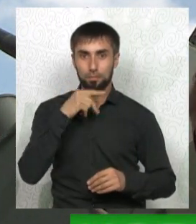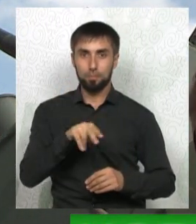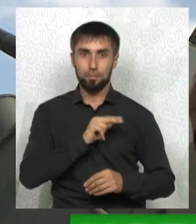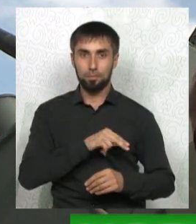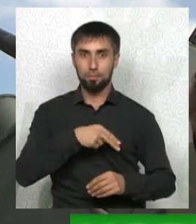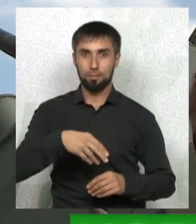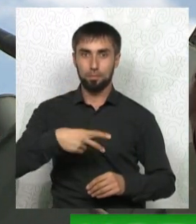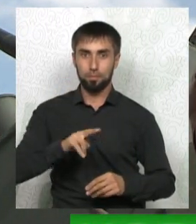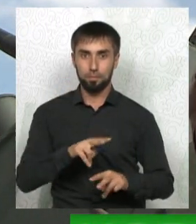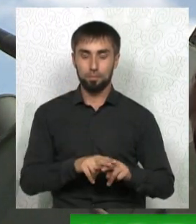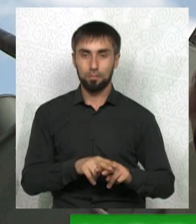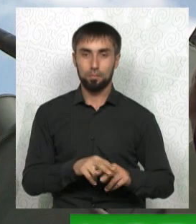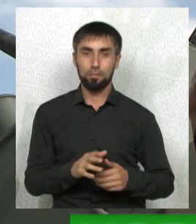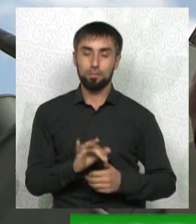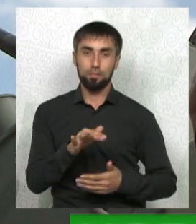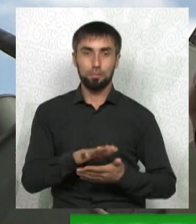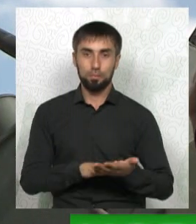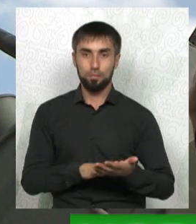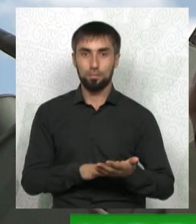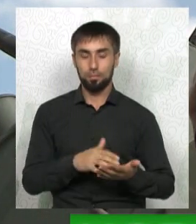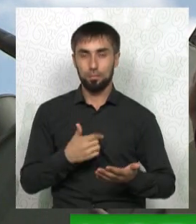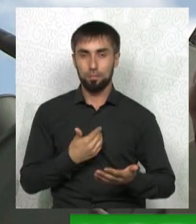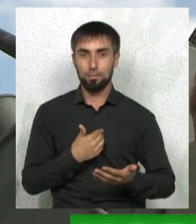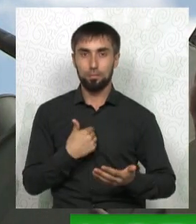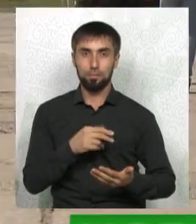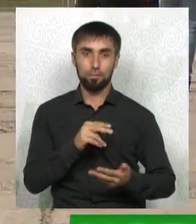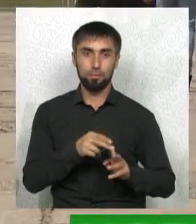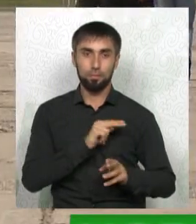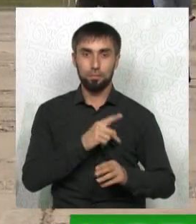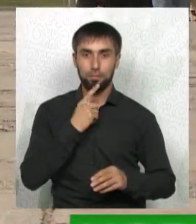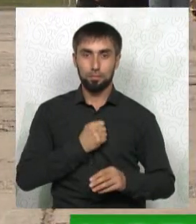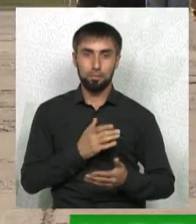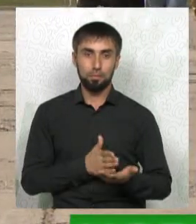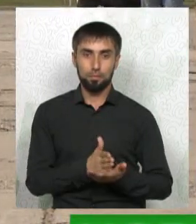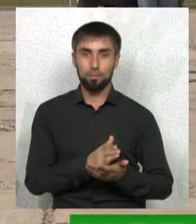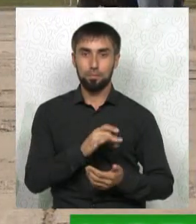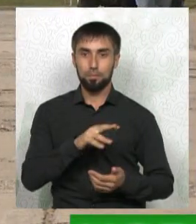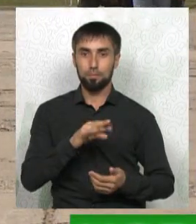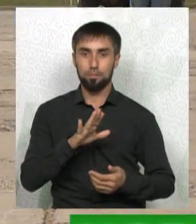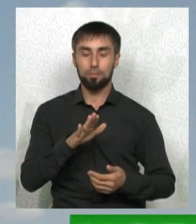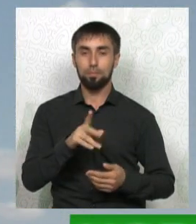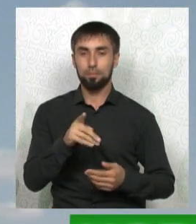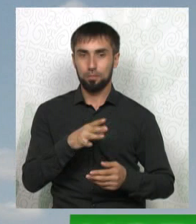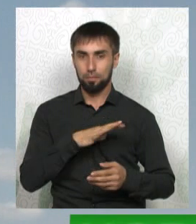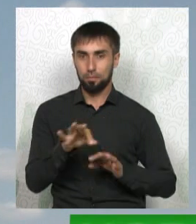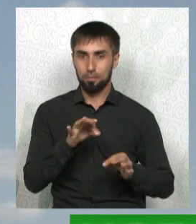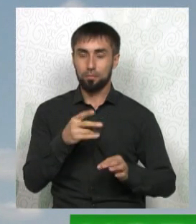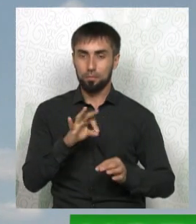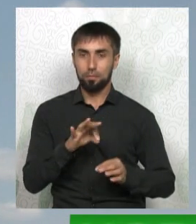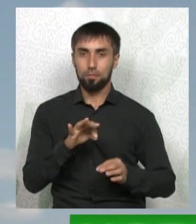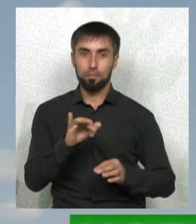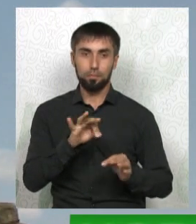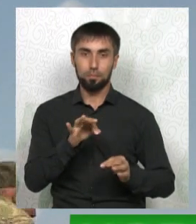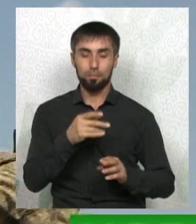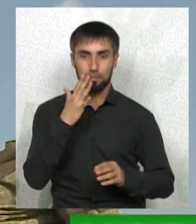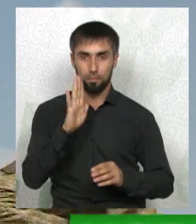был бишь. Да, был бы вас и был. С направлением «Ислам Котиков» правда не определился, но выбору